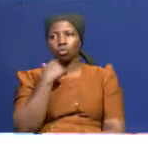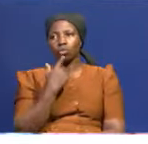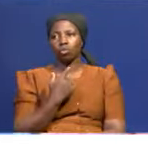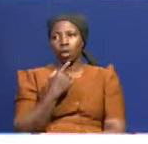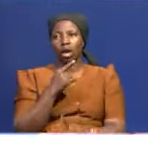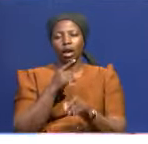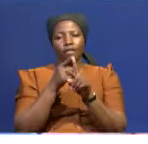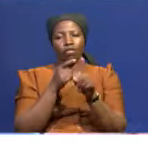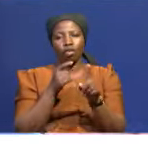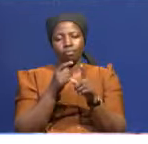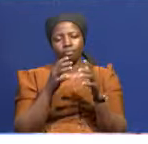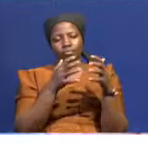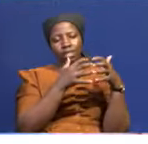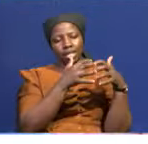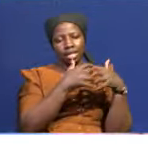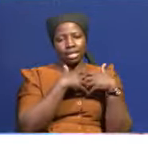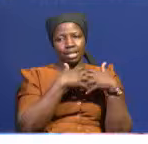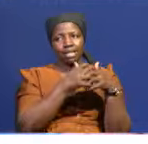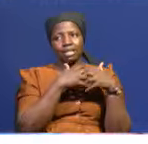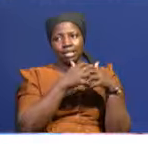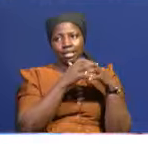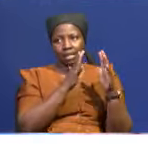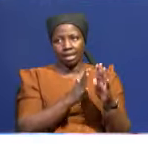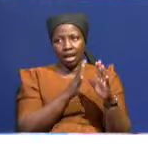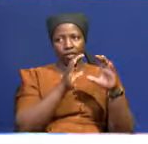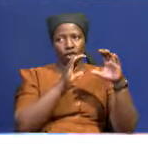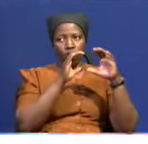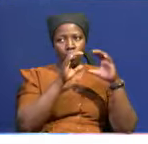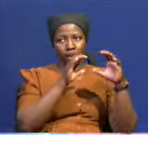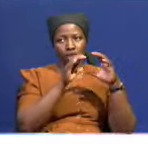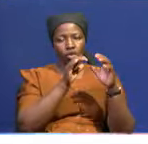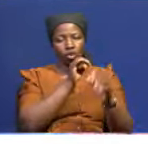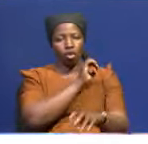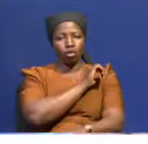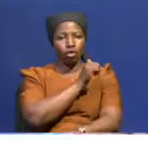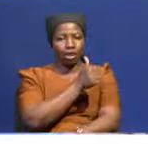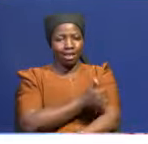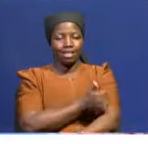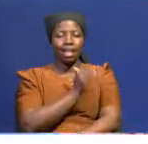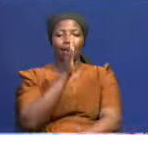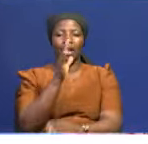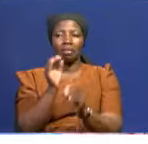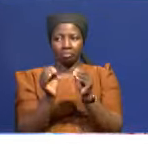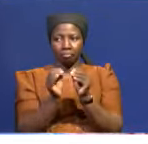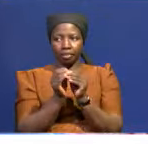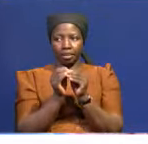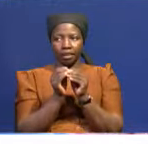kwa maengineers wa Communications Authority wataketi,